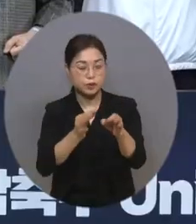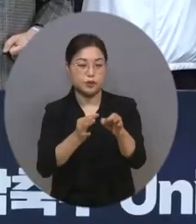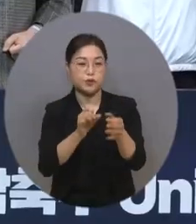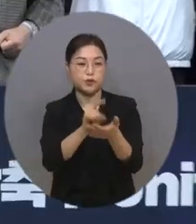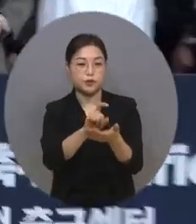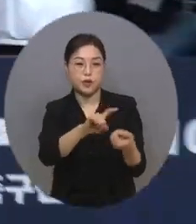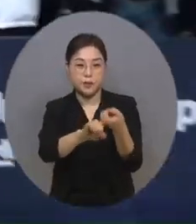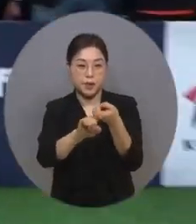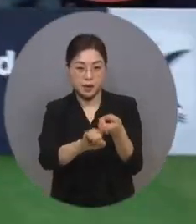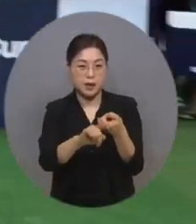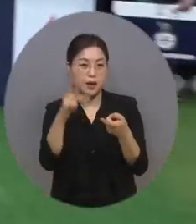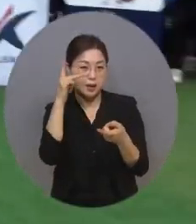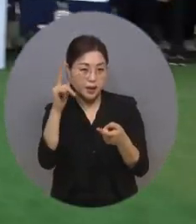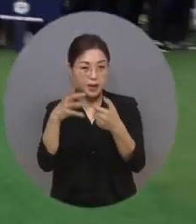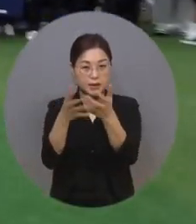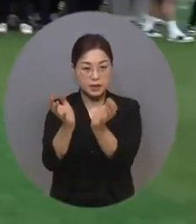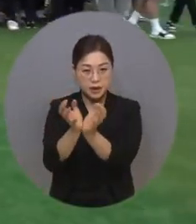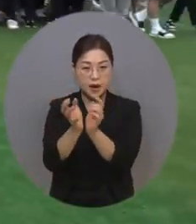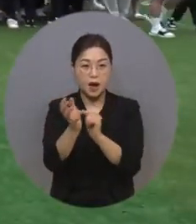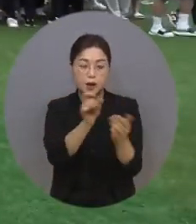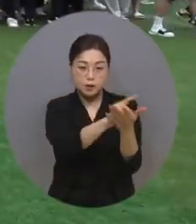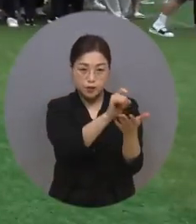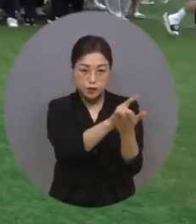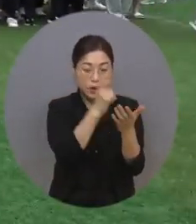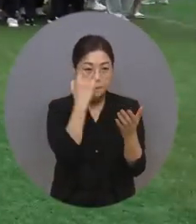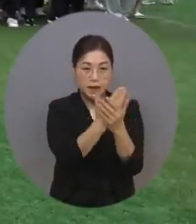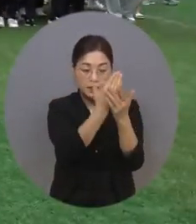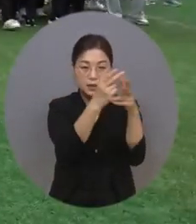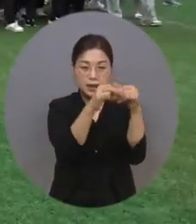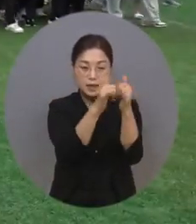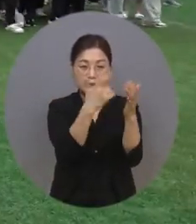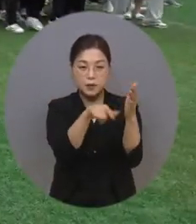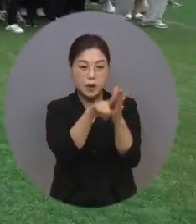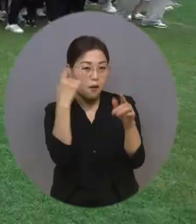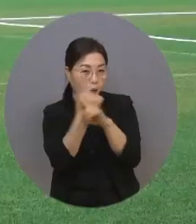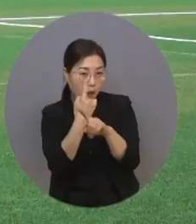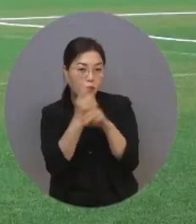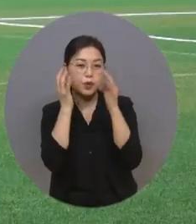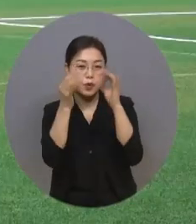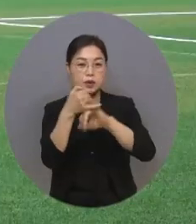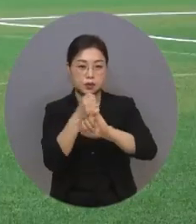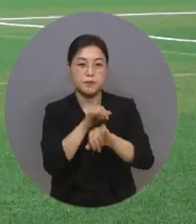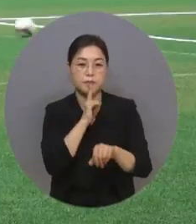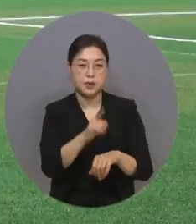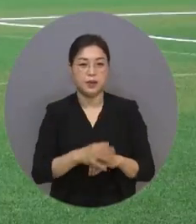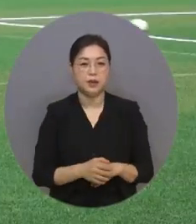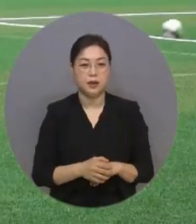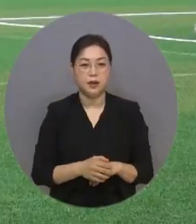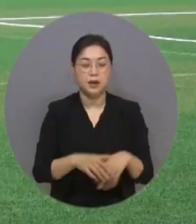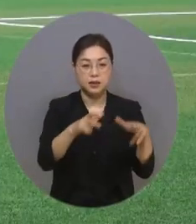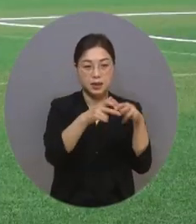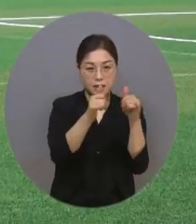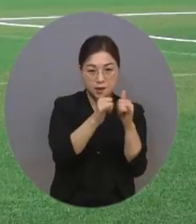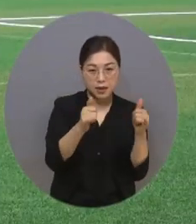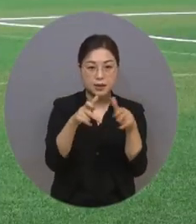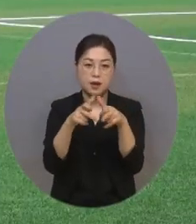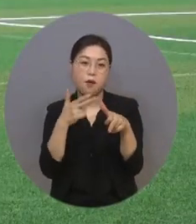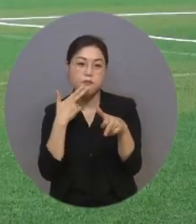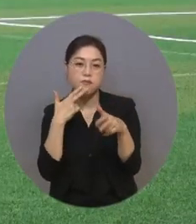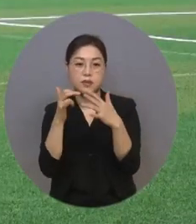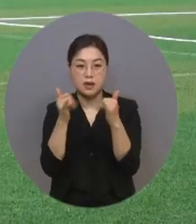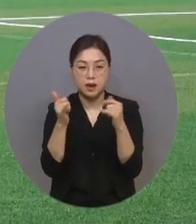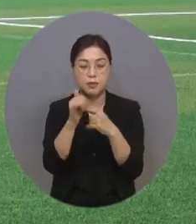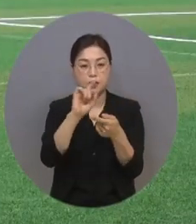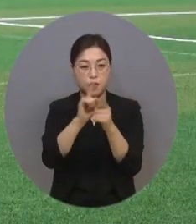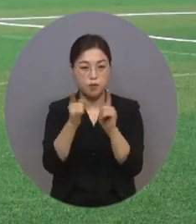앞으로도 K리그 구단들과 축구로 발달 장애인 인식 개선에 노력하겠다고 밝혔습니다. 이번 대회로 장애인과 비장애인이 스포츠를 통해서